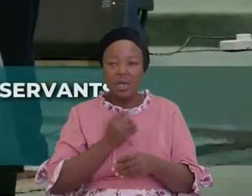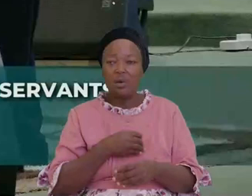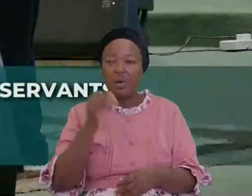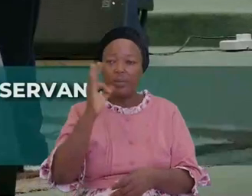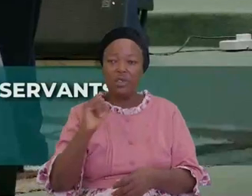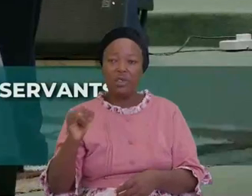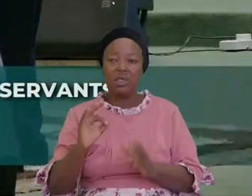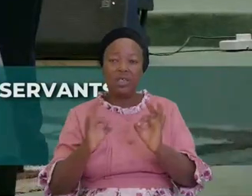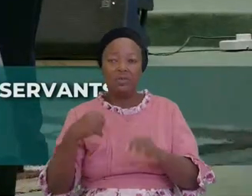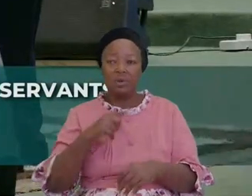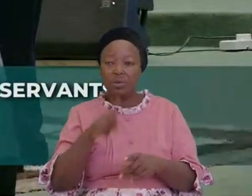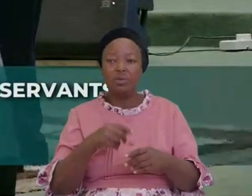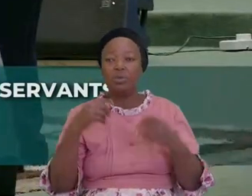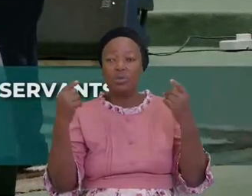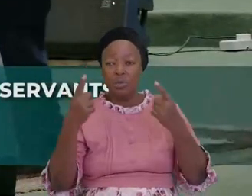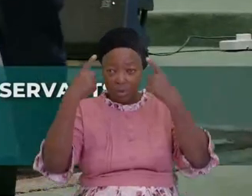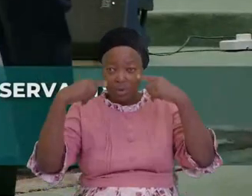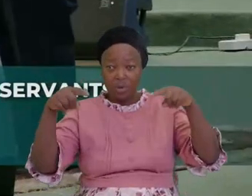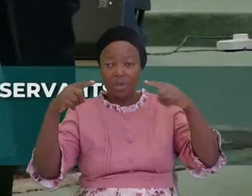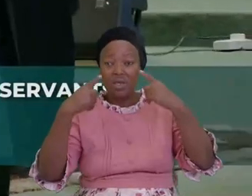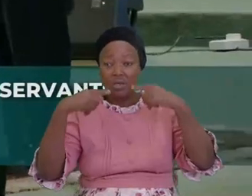Dans nos ministères, si nous voulons réussir,